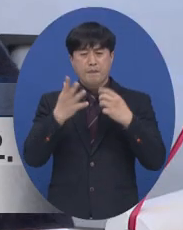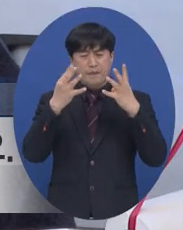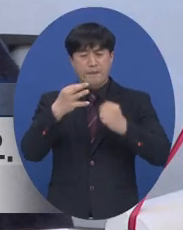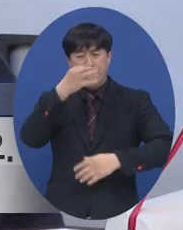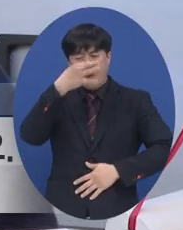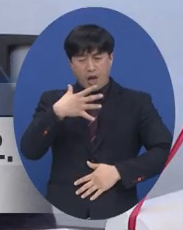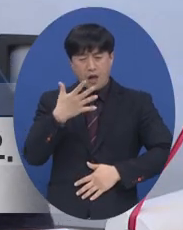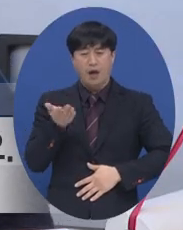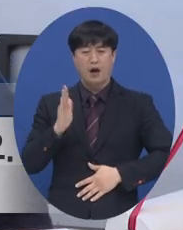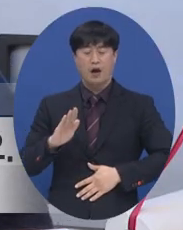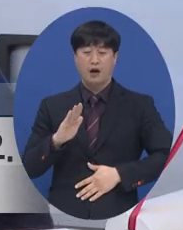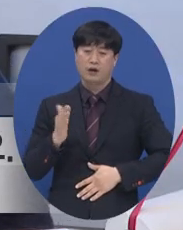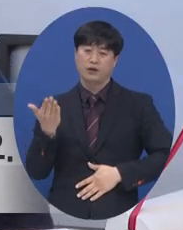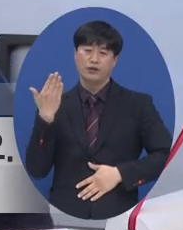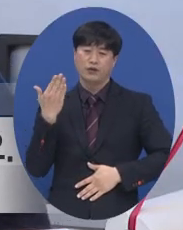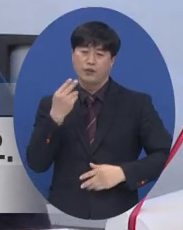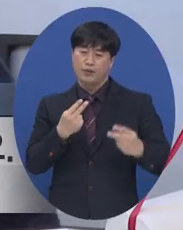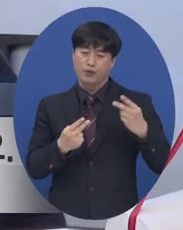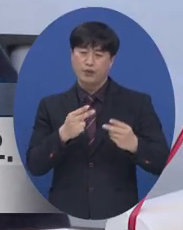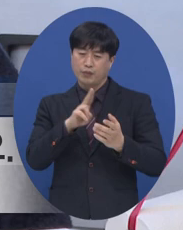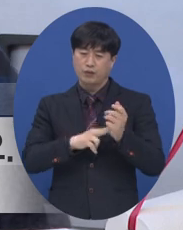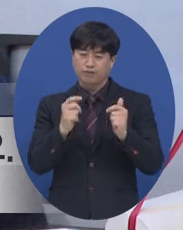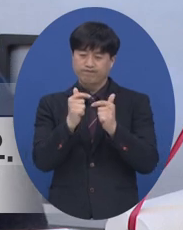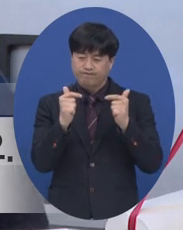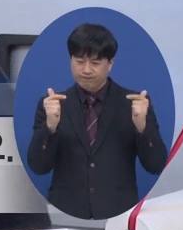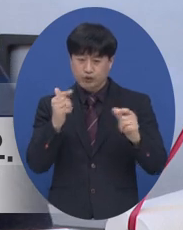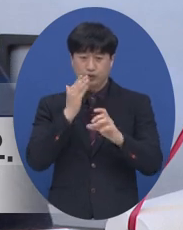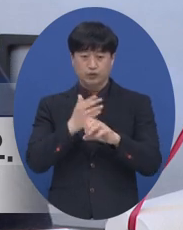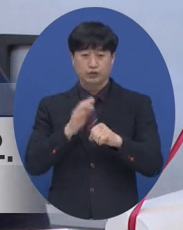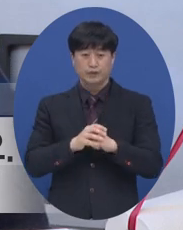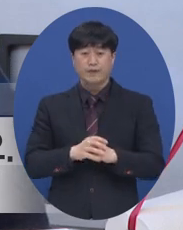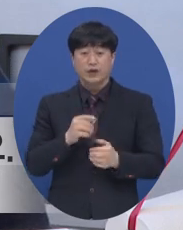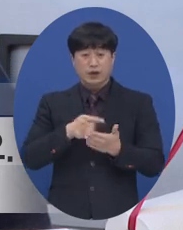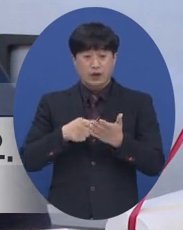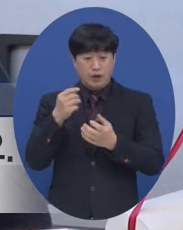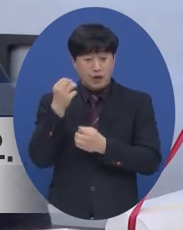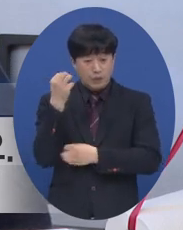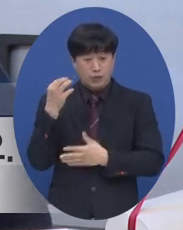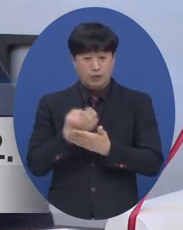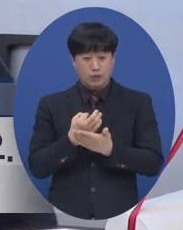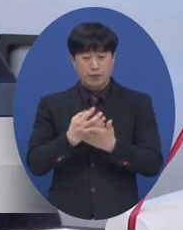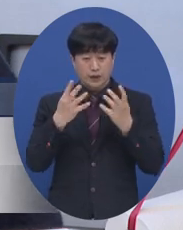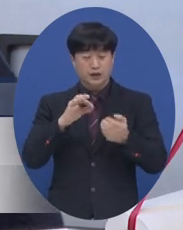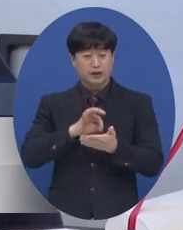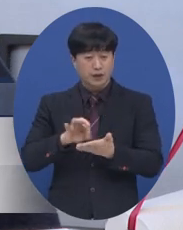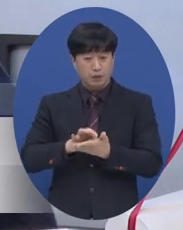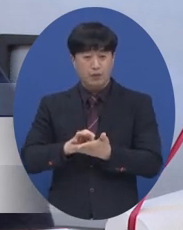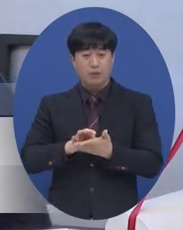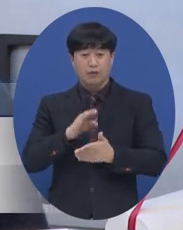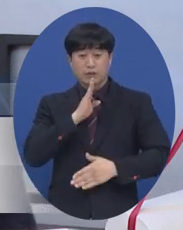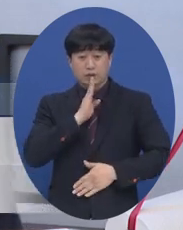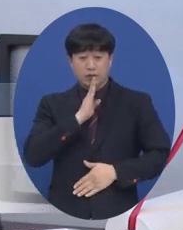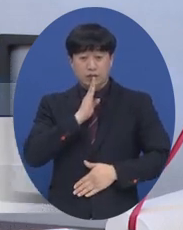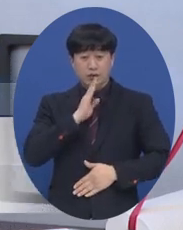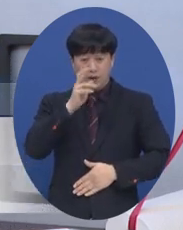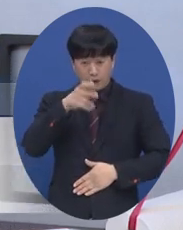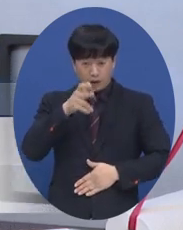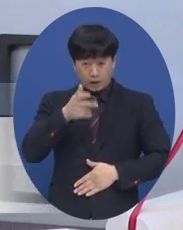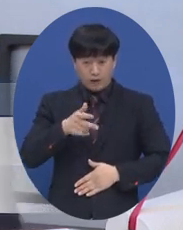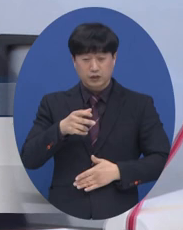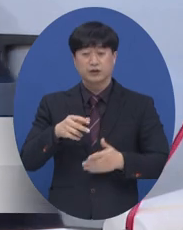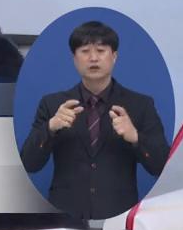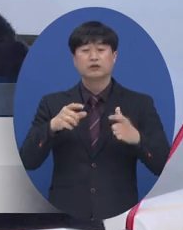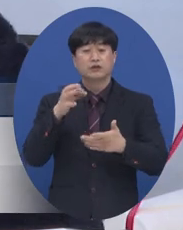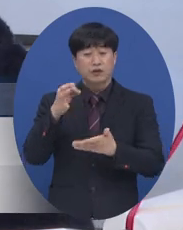힘들었는데 전부다 매체 쪼끔 증가하고 있어요 재난 속도 많이 사용되고 있고 4 실제로 제약업 많이 카드로 긁고